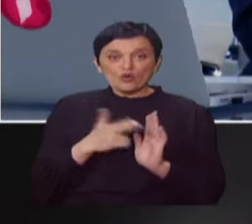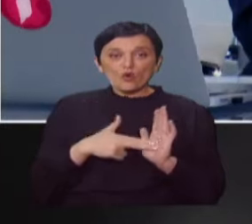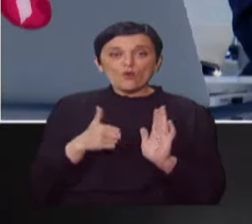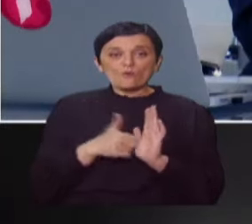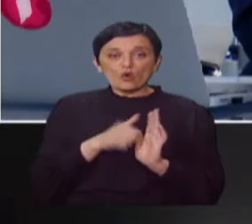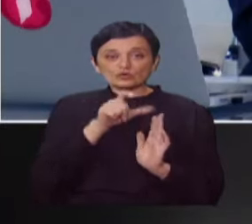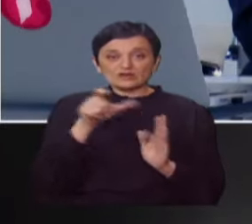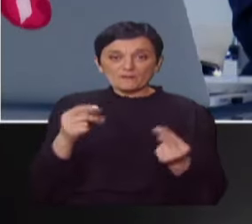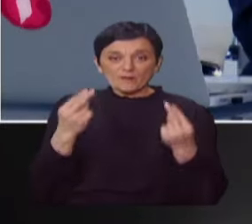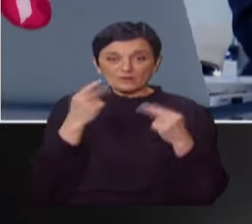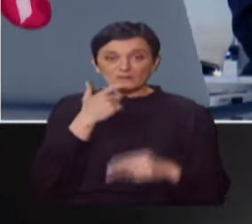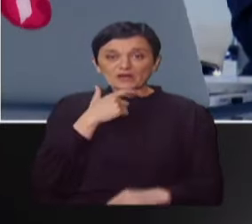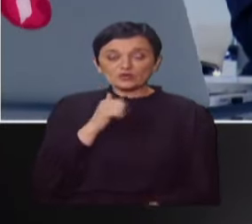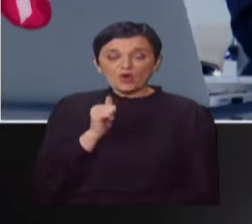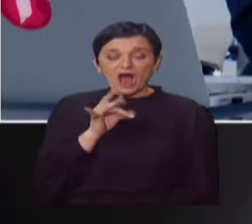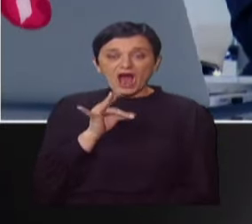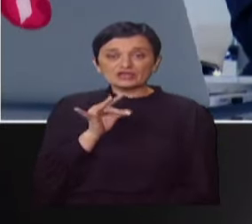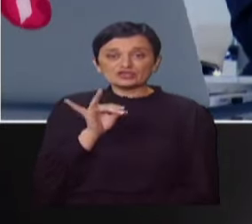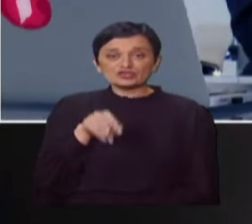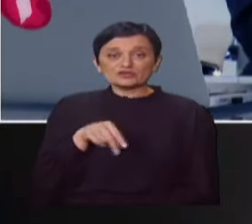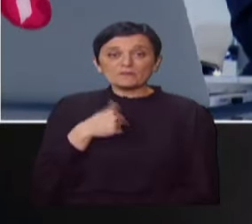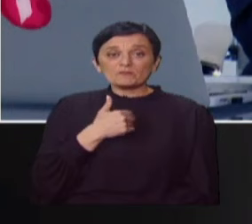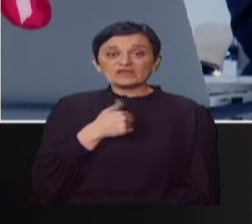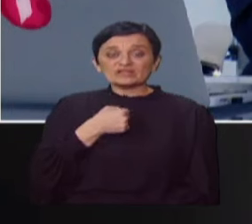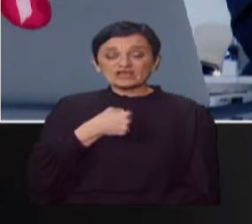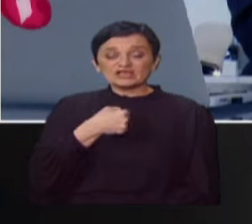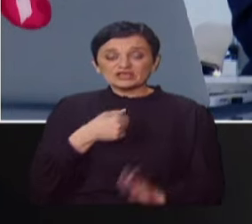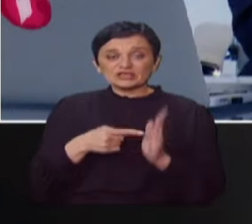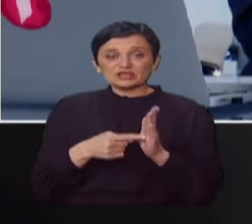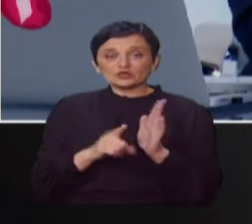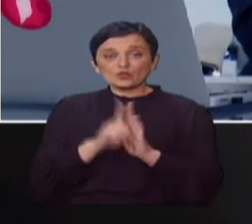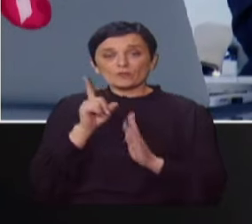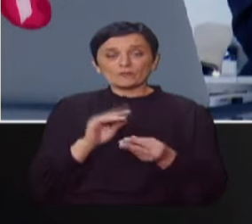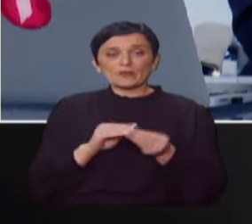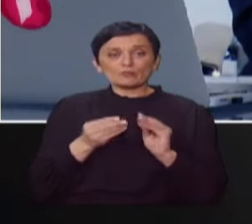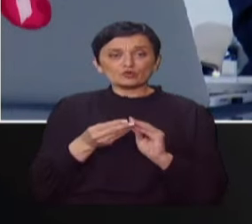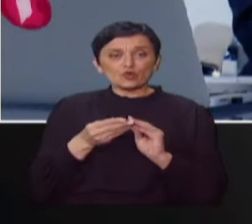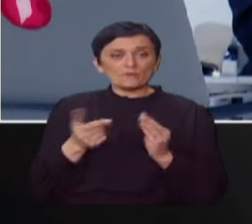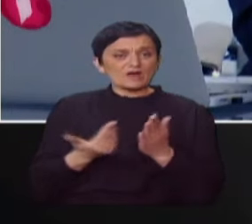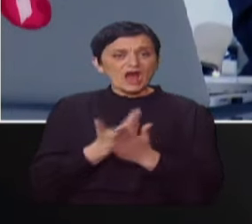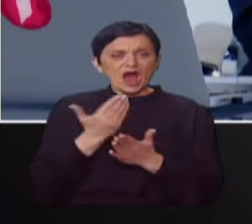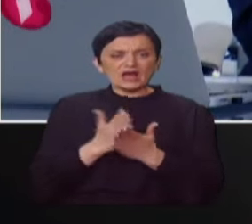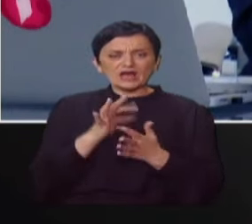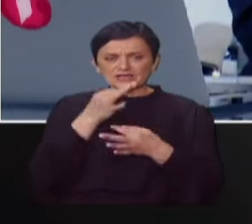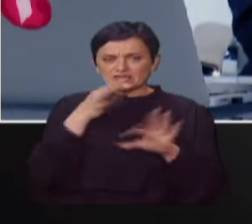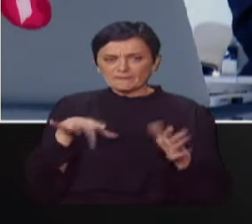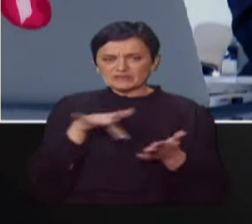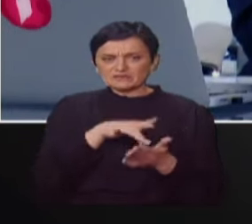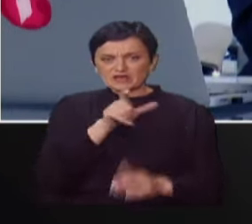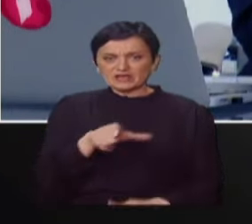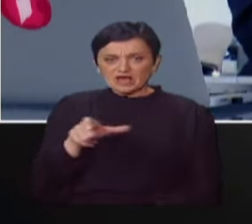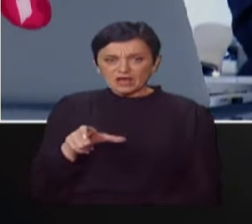ne mahulebotan. Batumul arcil, mi-a dat un interviu, David, cu un problem, romelica, arali, sahali, nebismeri, calakistui,